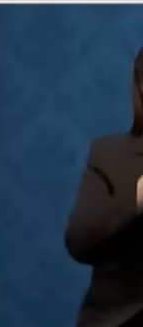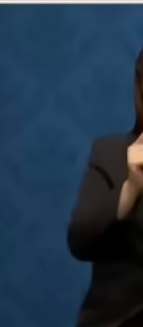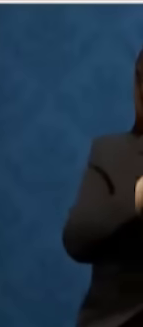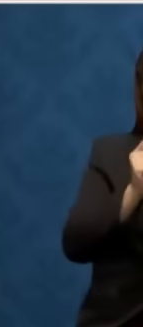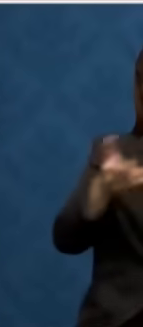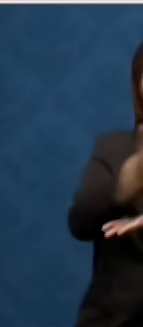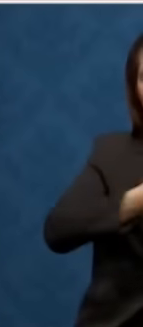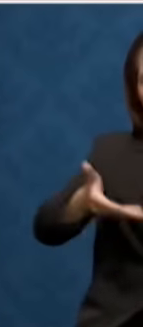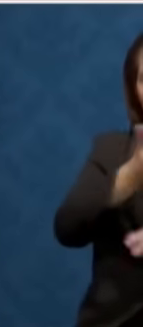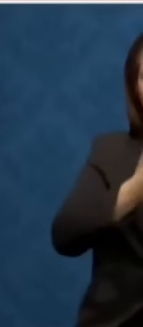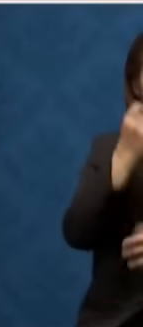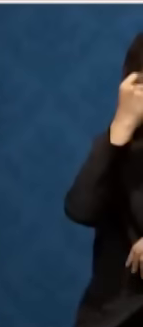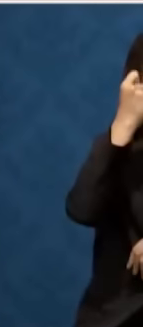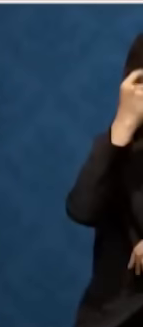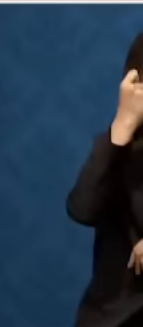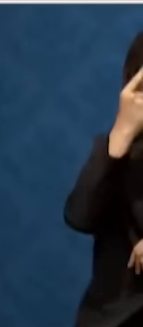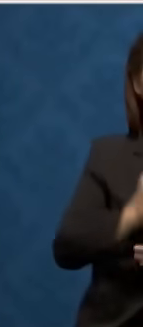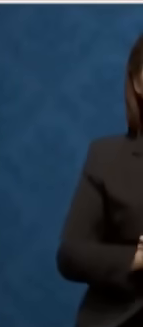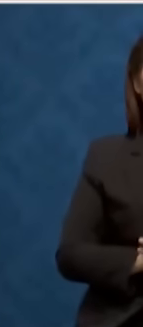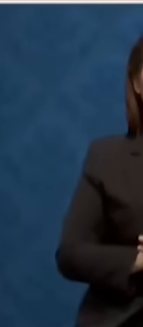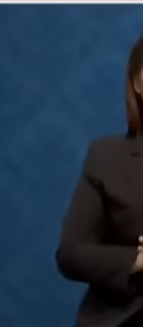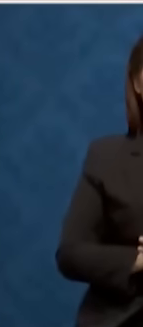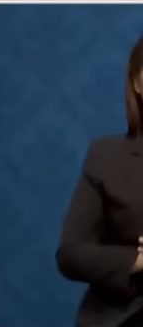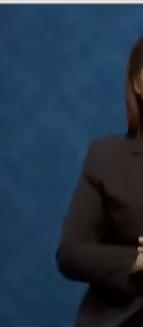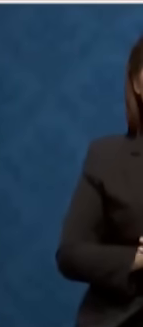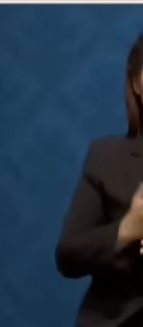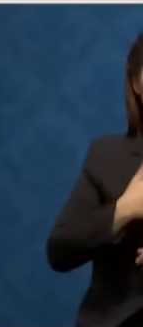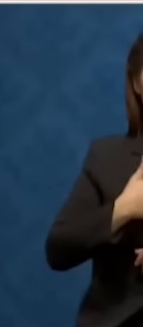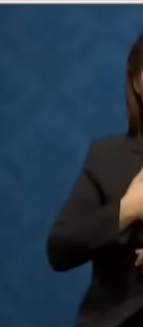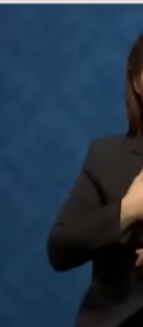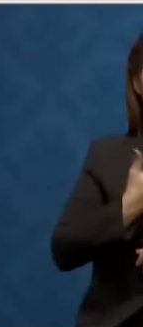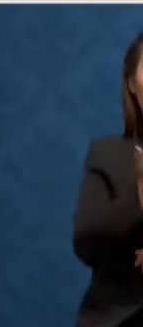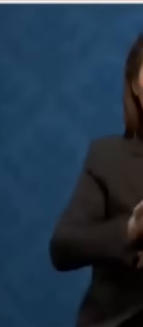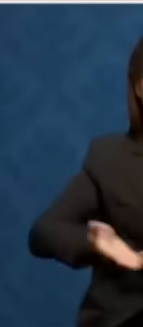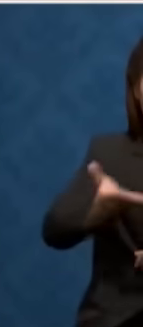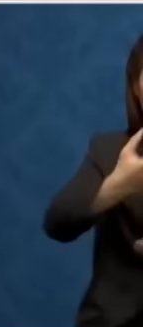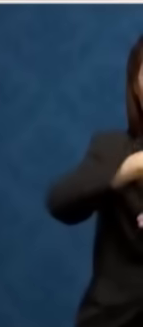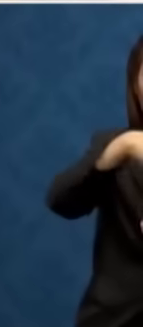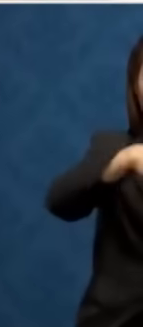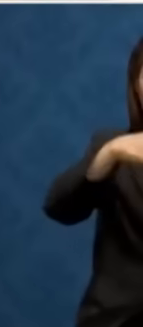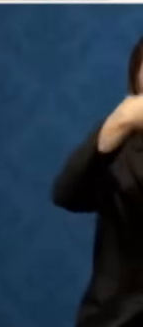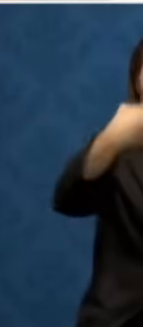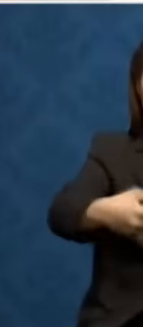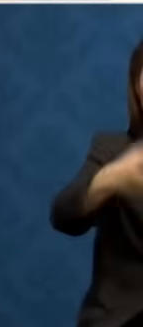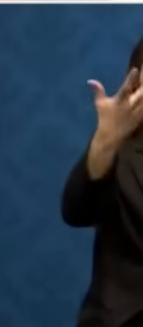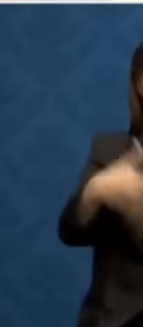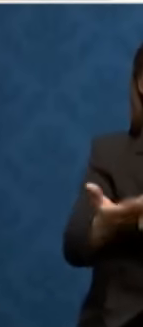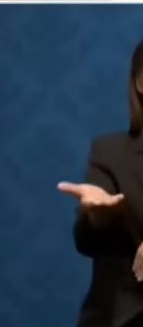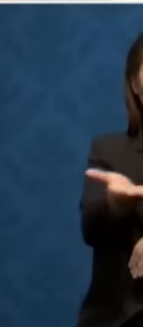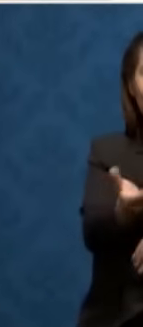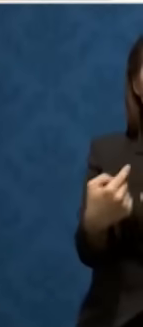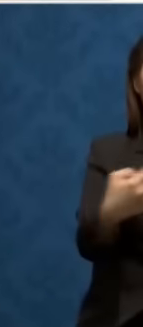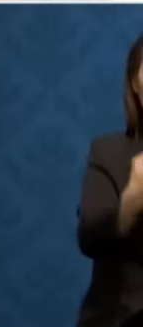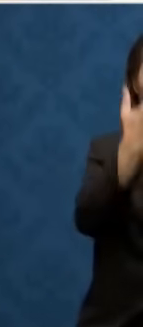แล้วทำความเข้าใจกันนะครับผมขอพูดให้จบก่อนนะครับแล้วผมจะให้ท่านประท้วงต่อนะครับเพราะว่าท่านประธานก